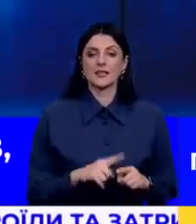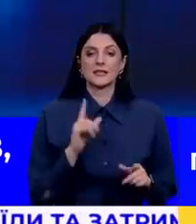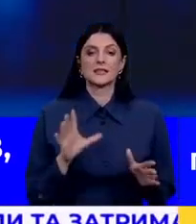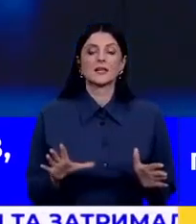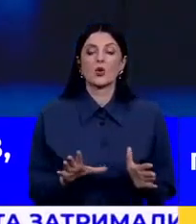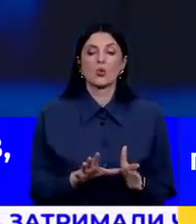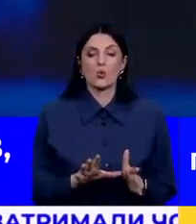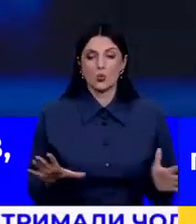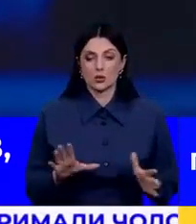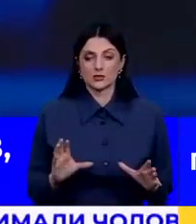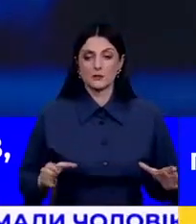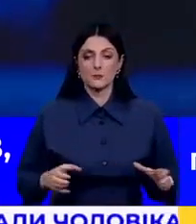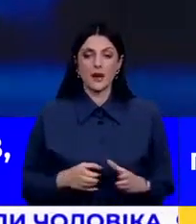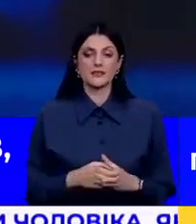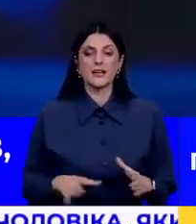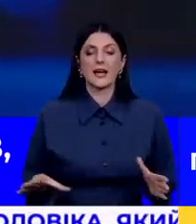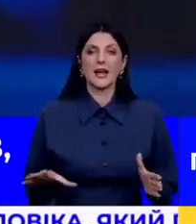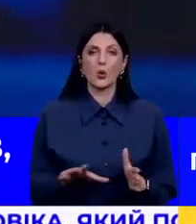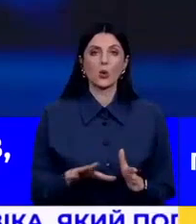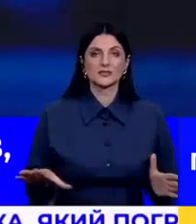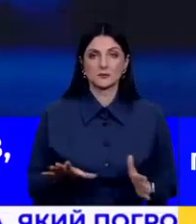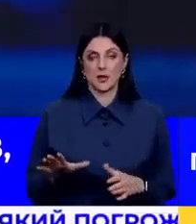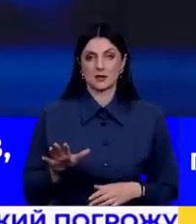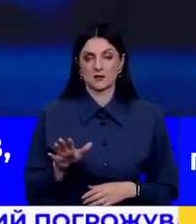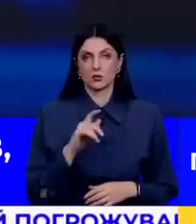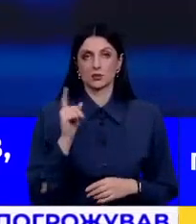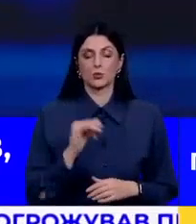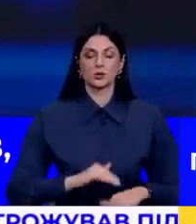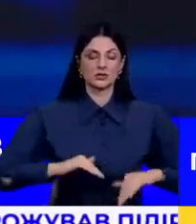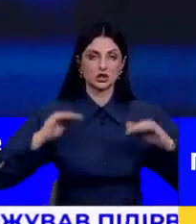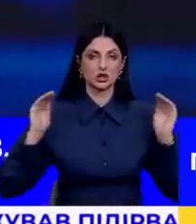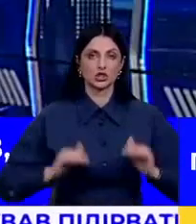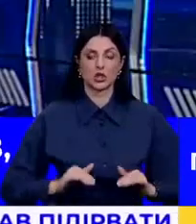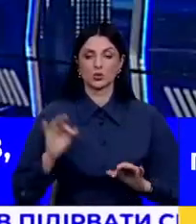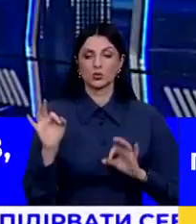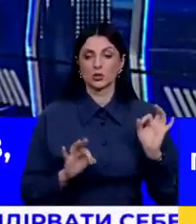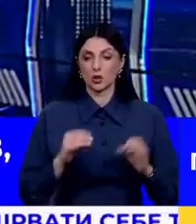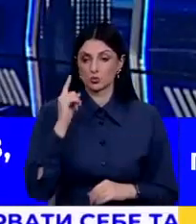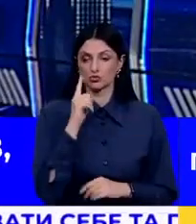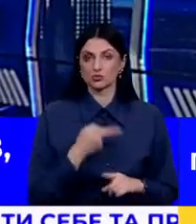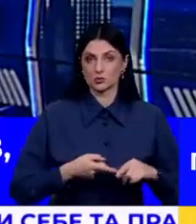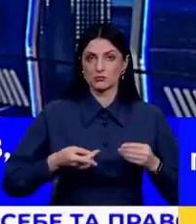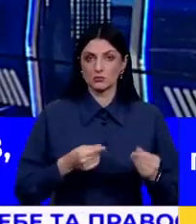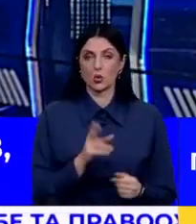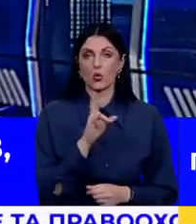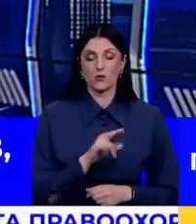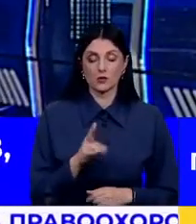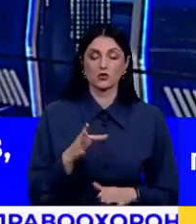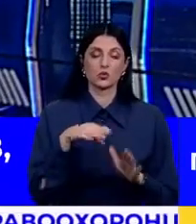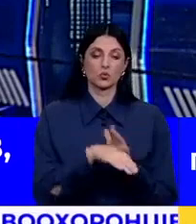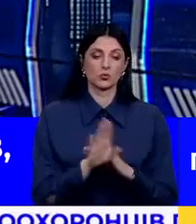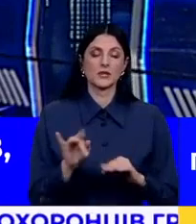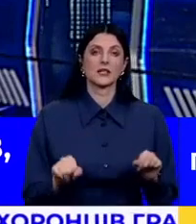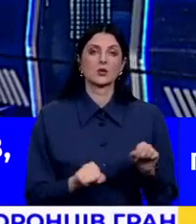рекорды. Партия рекордсмен в Украине по снижению рейтинга. Вы думаете, что самый ковид зиграл? Конечно, в том числе. И нарушение правил